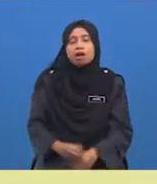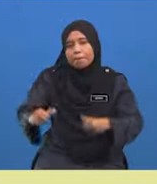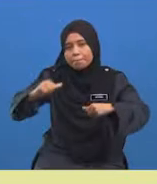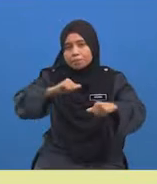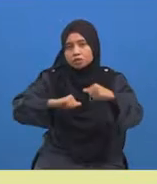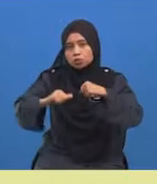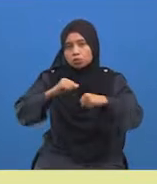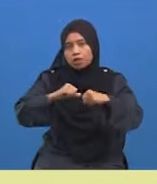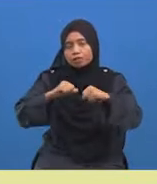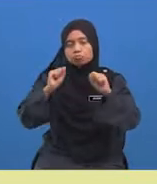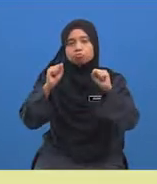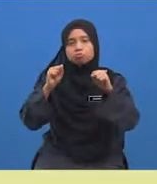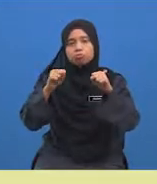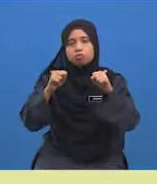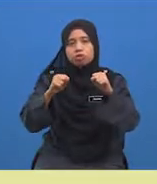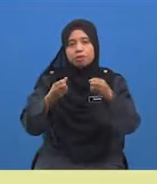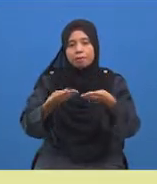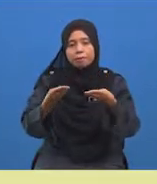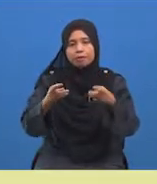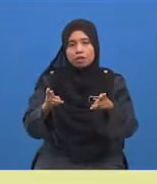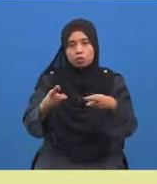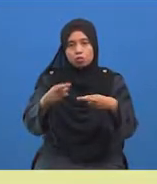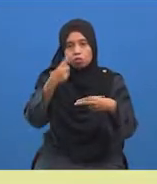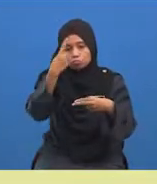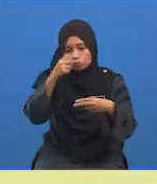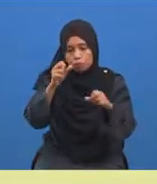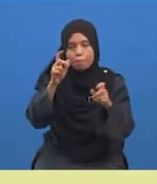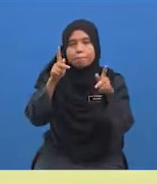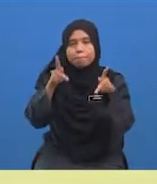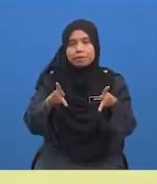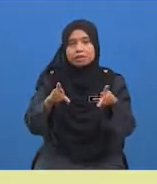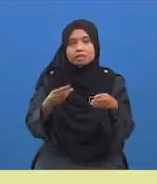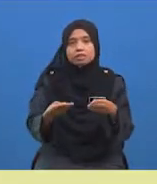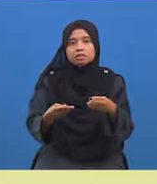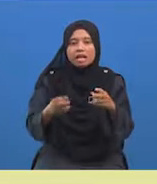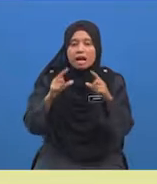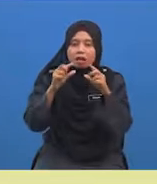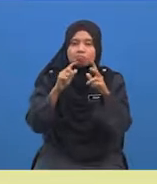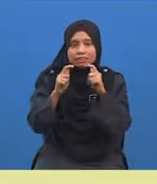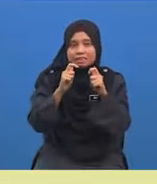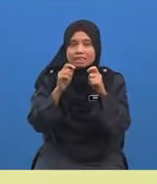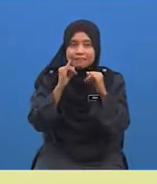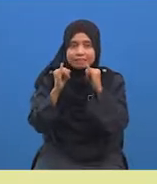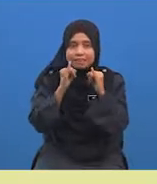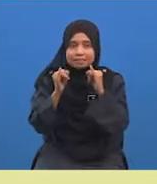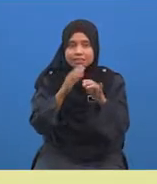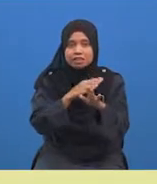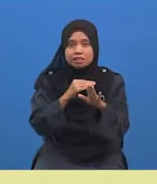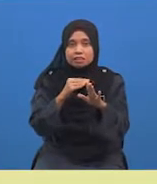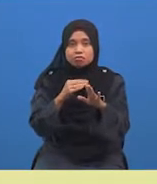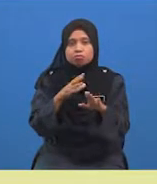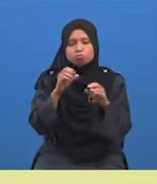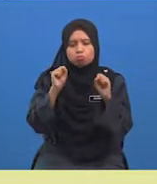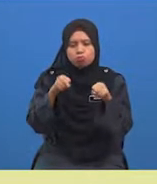Bersukan, umpamanya, boleh memberi ruang kepada pekerja berinteraksi dan bersosial dalam kalangan pekerja. Hal